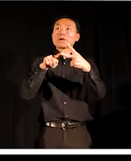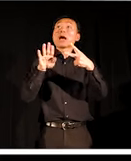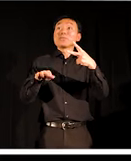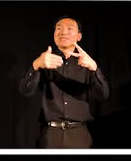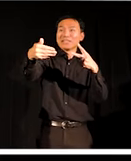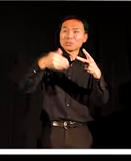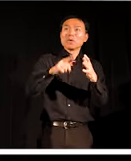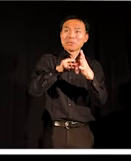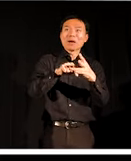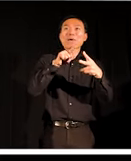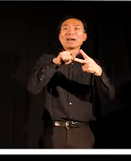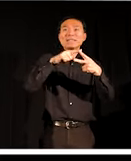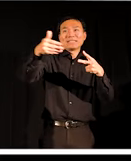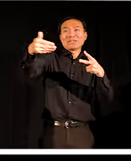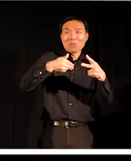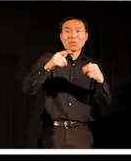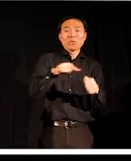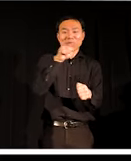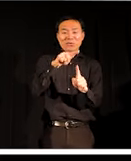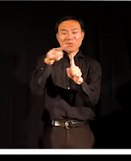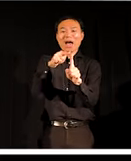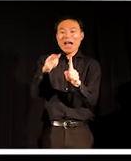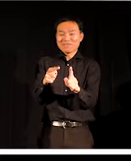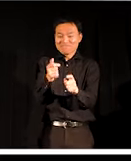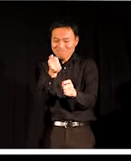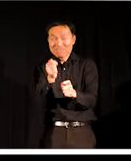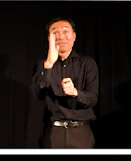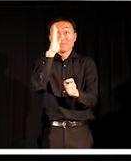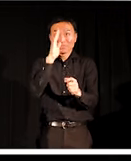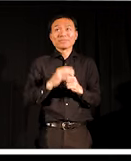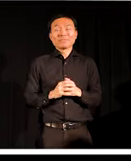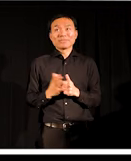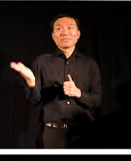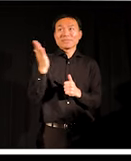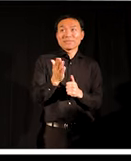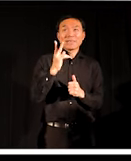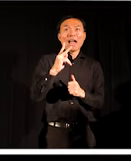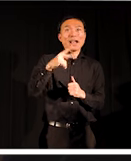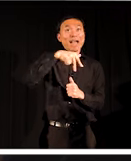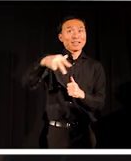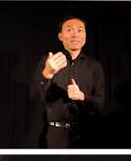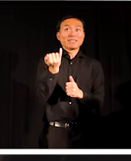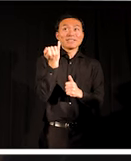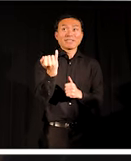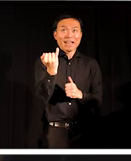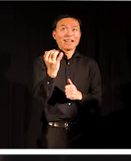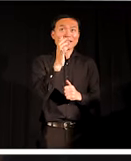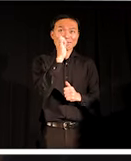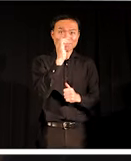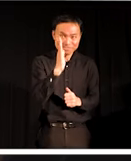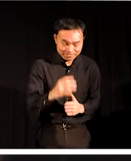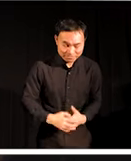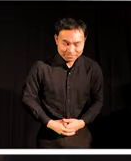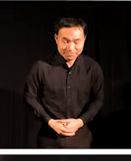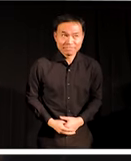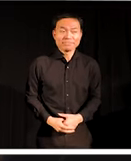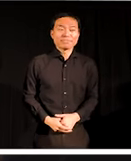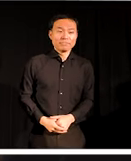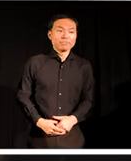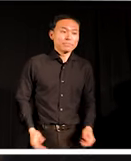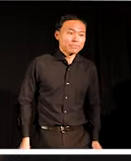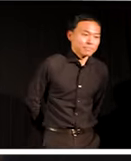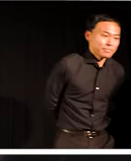質問のQRコードからよろしくお願いいたしますさそれではえまり子さんの準備も整いましたそれではかず子さんよろしくお願いいたし